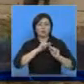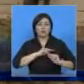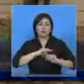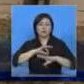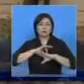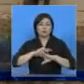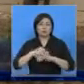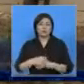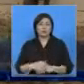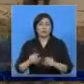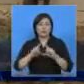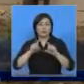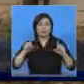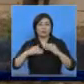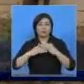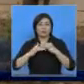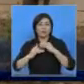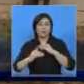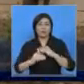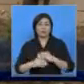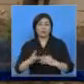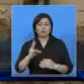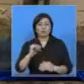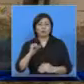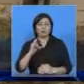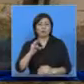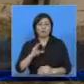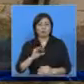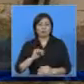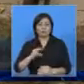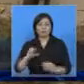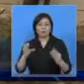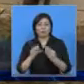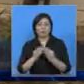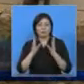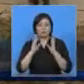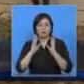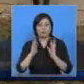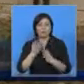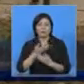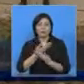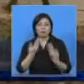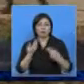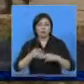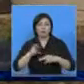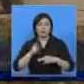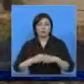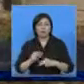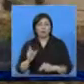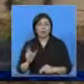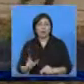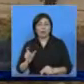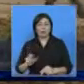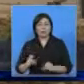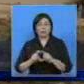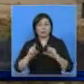Енді бұл мектептің ауласын, білесіздер, Нұрсити мөлтек ауданда саябақтар жоқ. Сол себепті біздің Нұрсити халқы осы мектептің